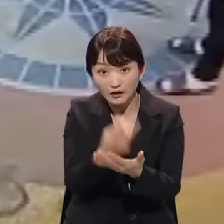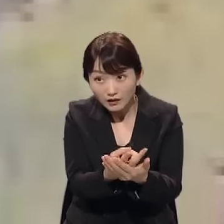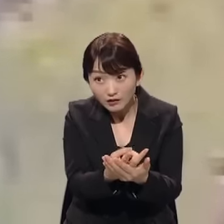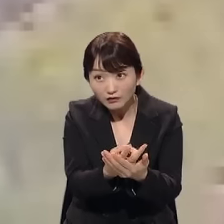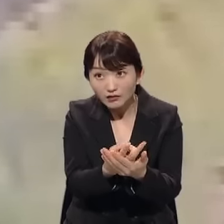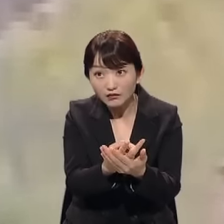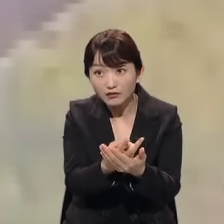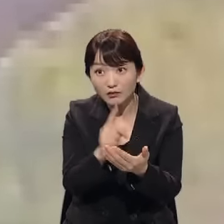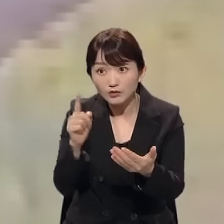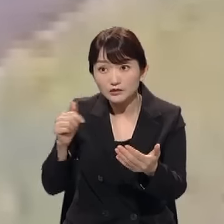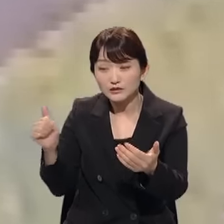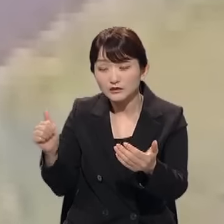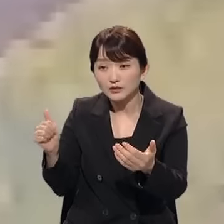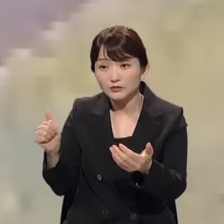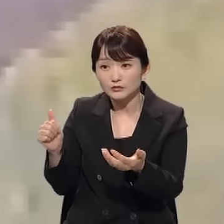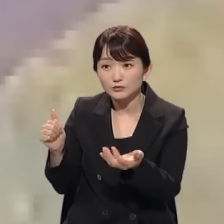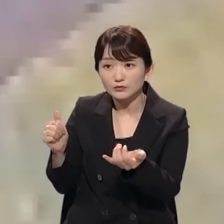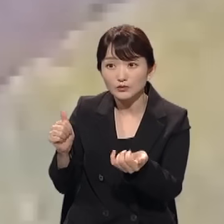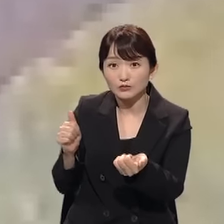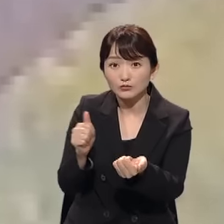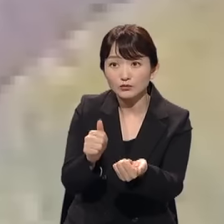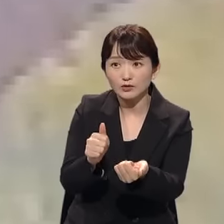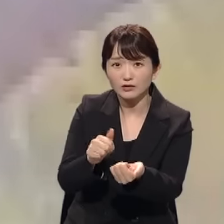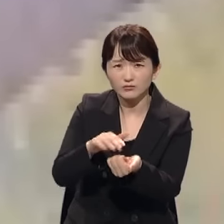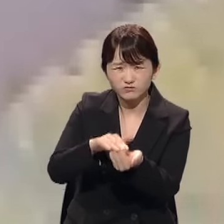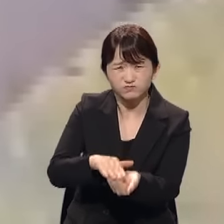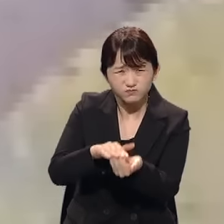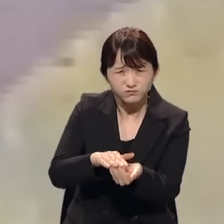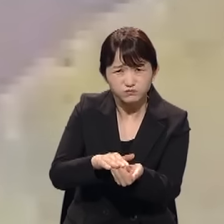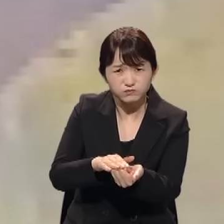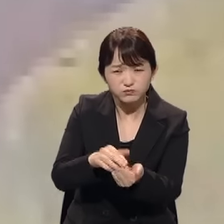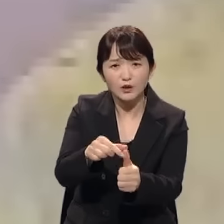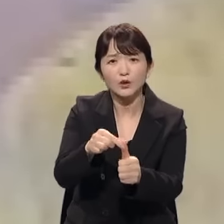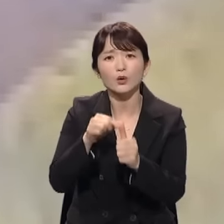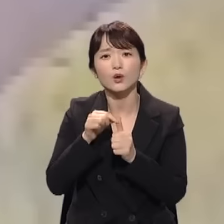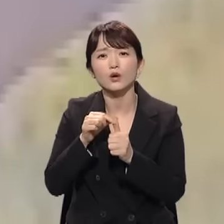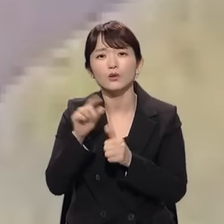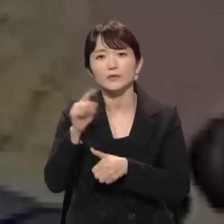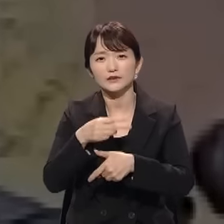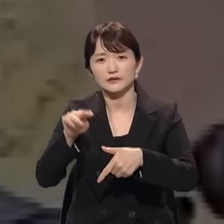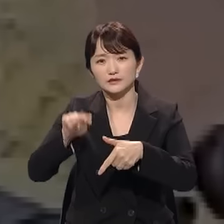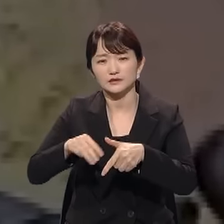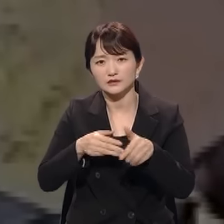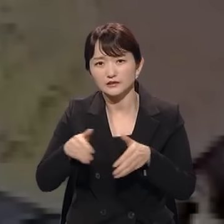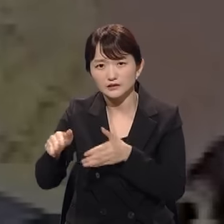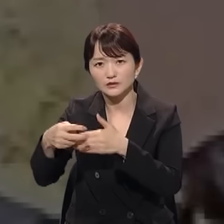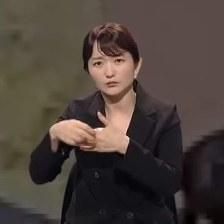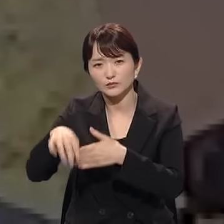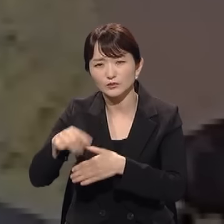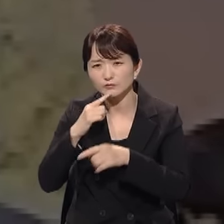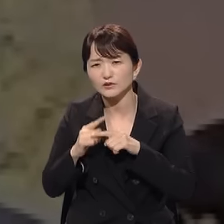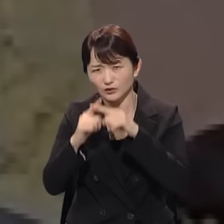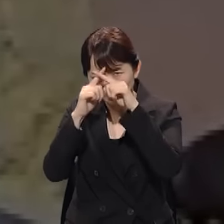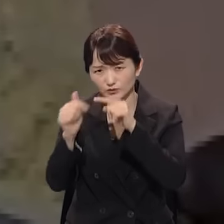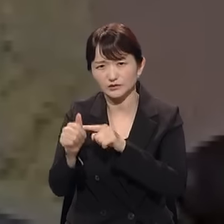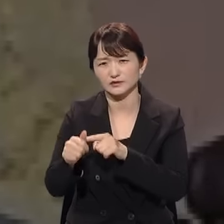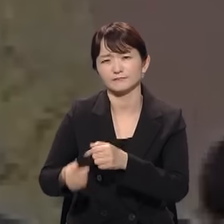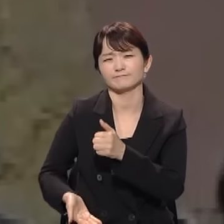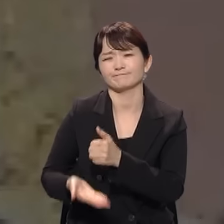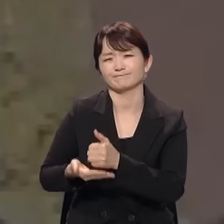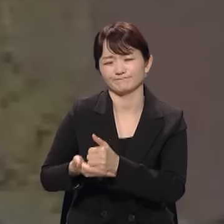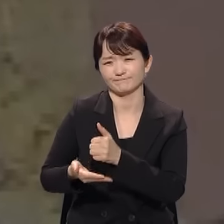오더니 응급처치를 해서 살렸습니다. 알고 봤더니 인천 길병원 간호사님이었대요. 완전